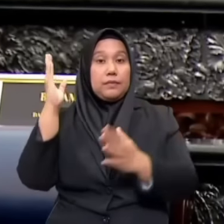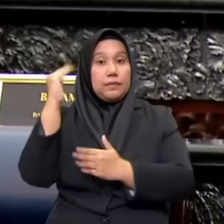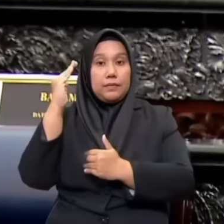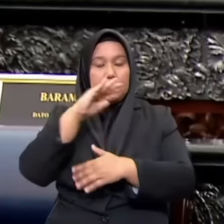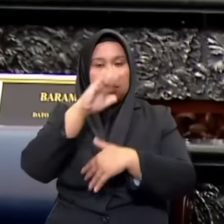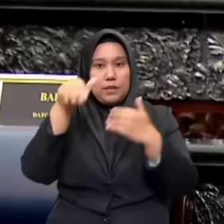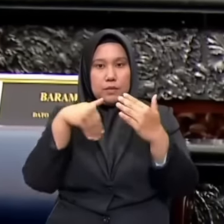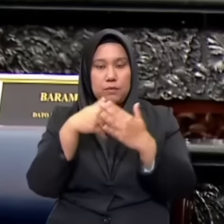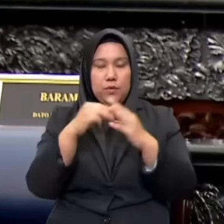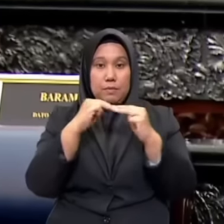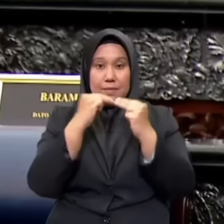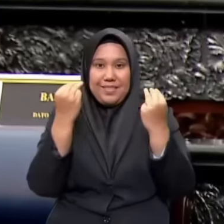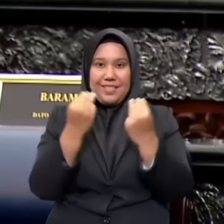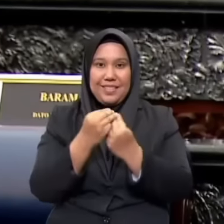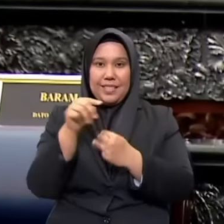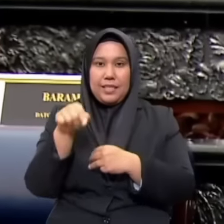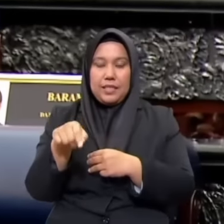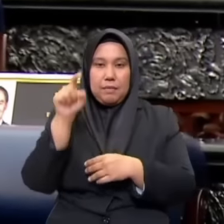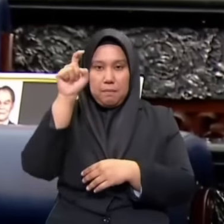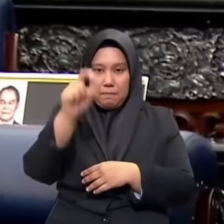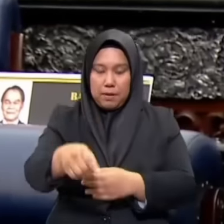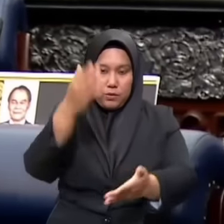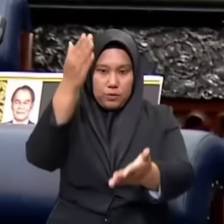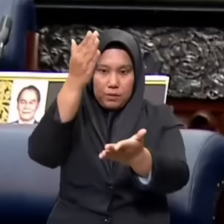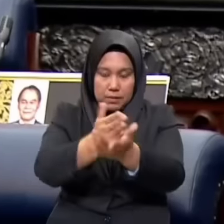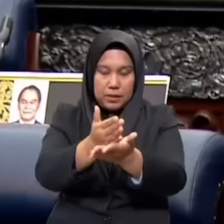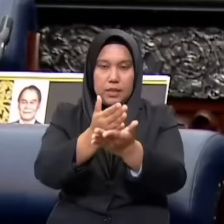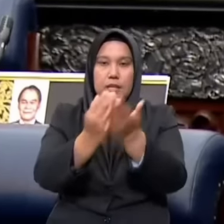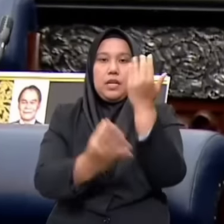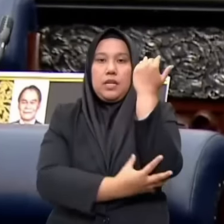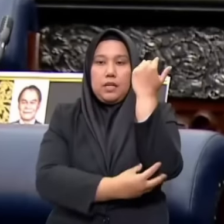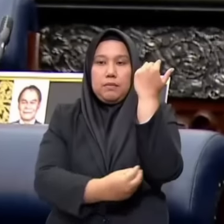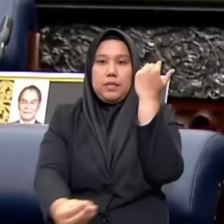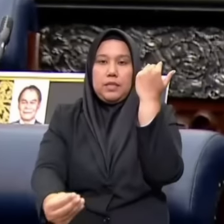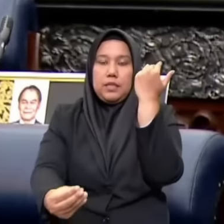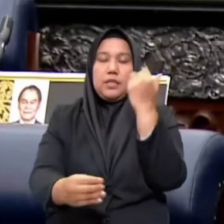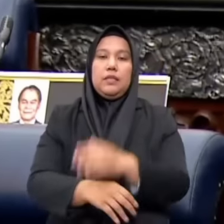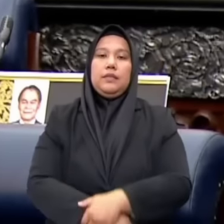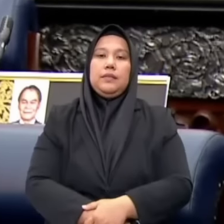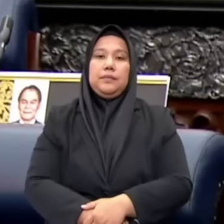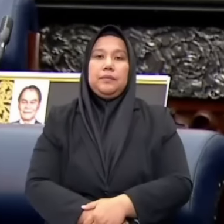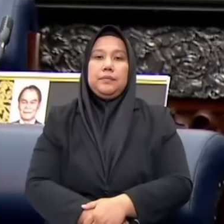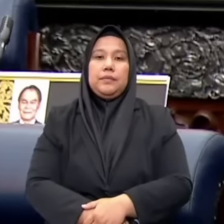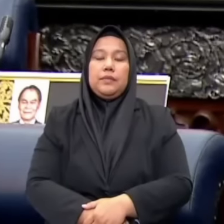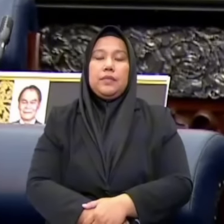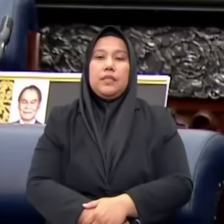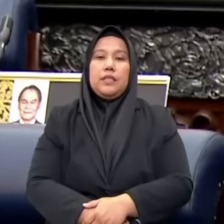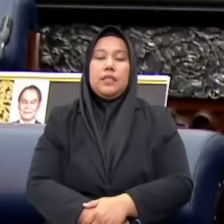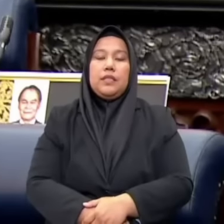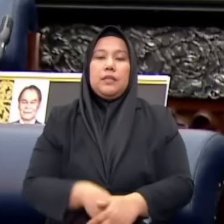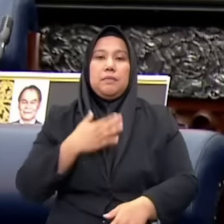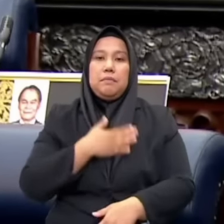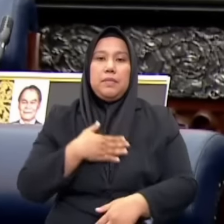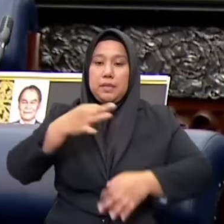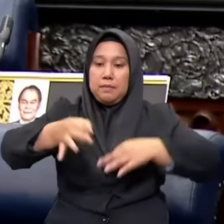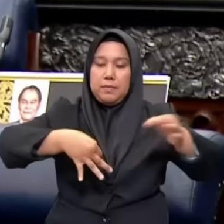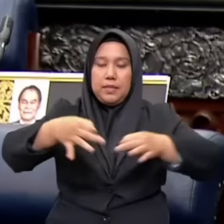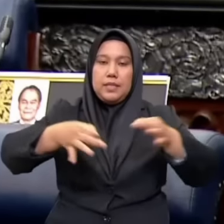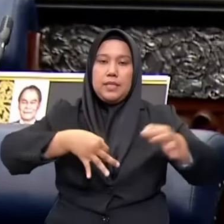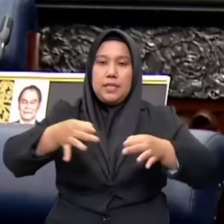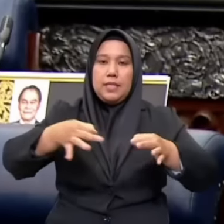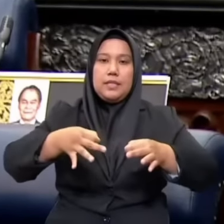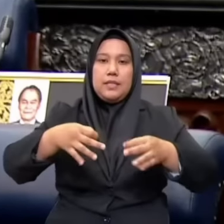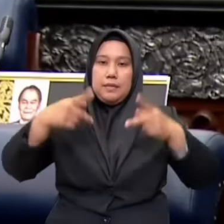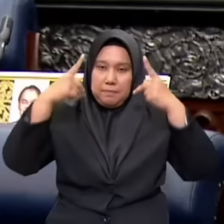masyarakat ini mesti dinotahkan kemiskinan. So, Saya mohon penjelasan yang amat berhormat Perdana Menteri. Terima